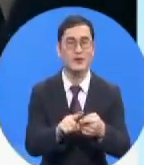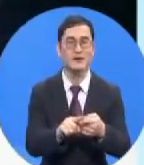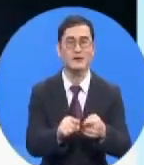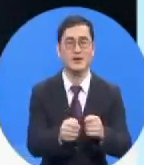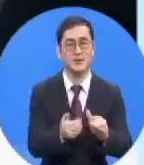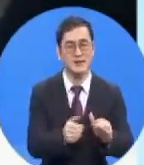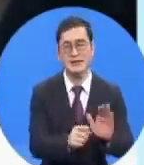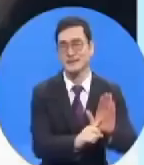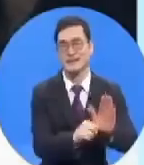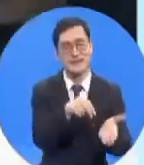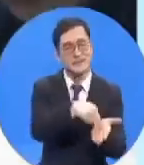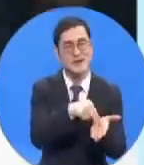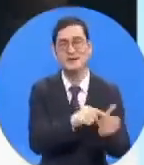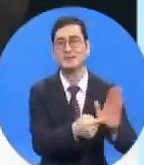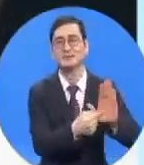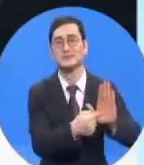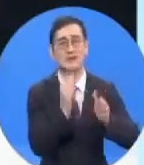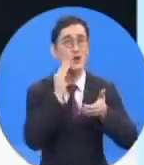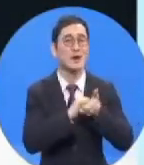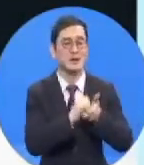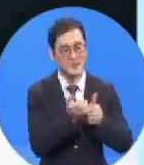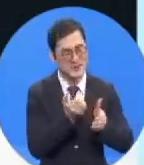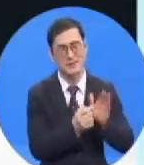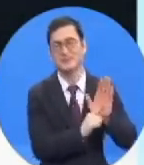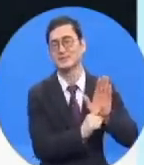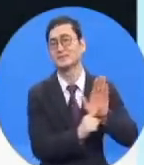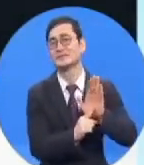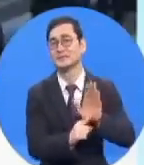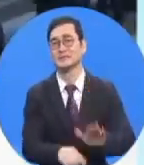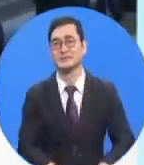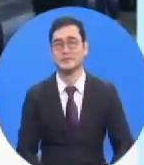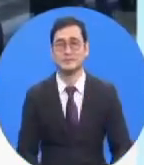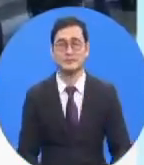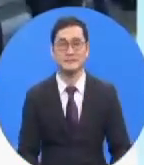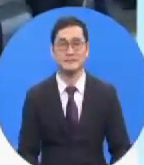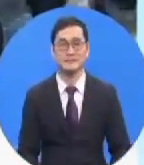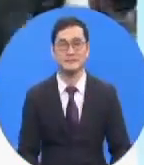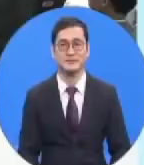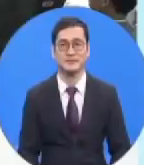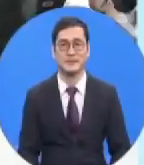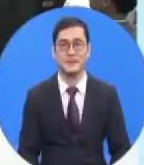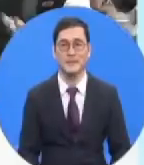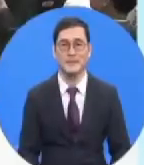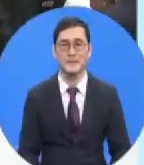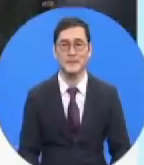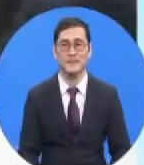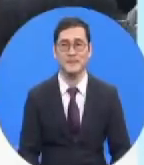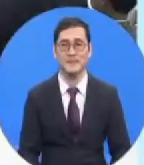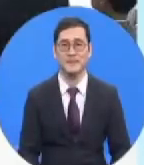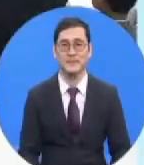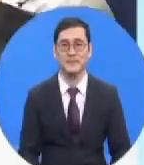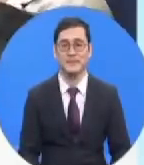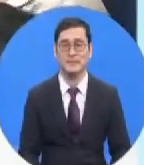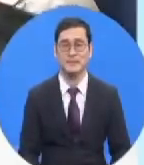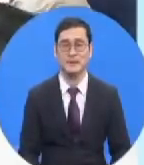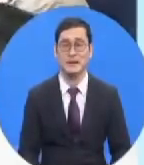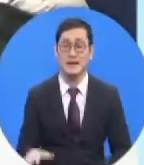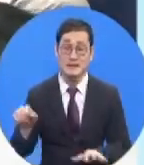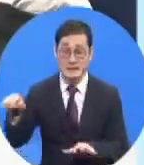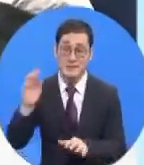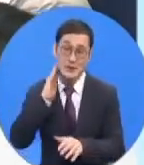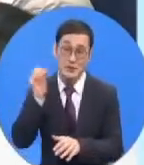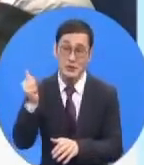의견 그리고 두 분이 이제 아직 반성을 안 하고 있잖아요. 네. 공개적으로 두 분이 본인들의 어떤 잘못에 대해서 국민 앞에 사죄하거나 반성한 모습이